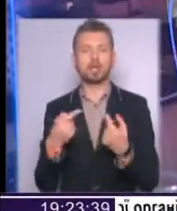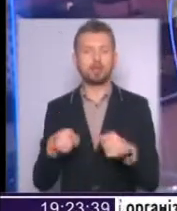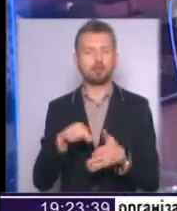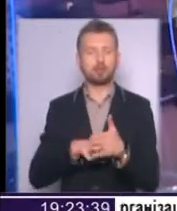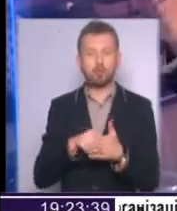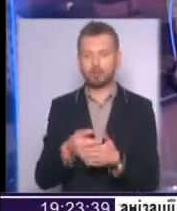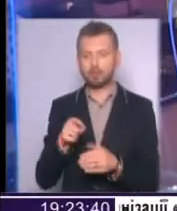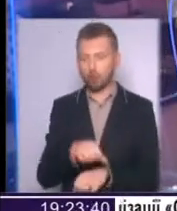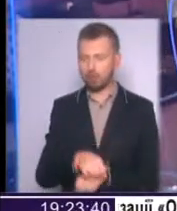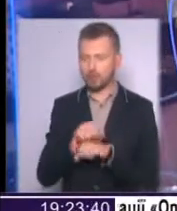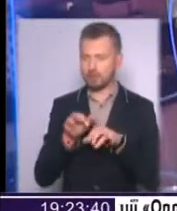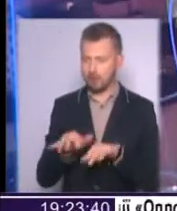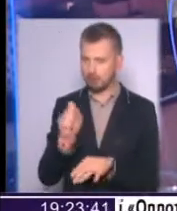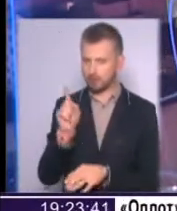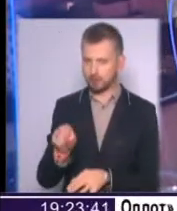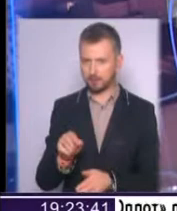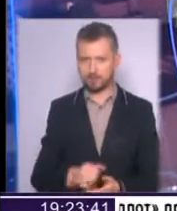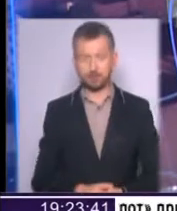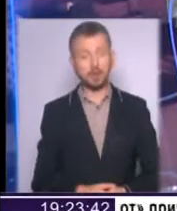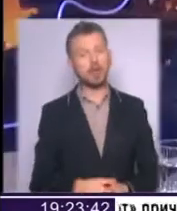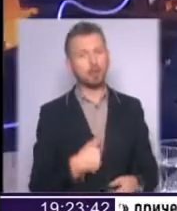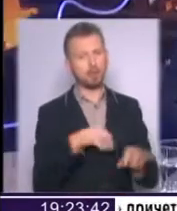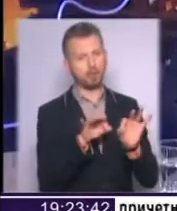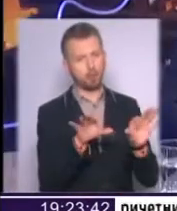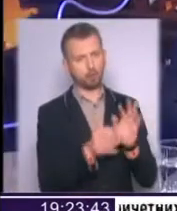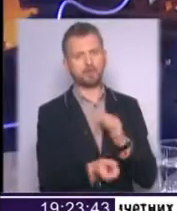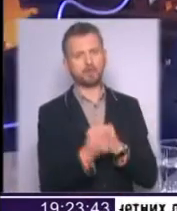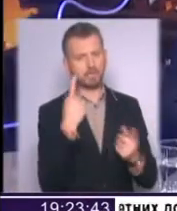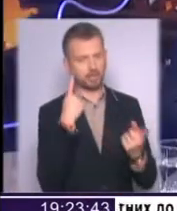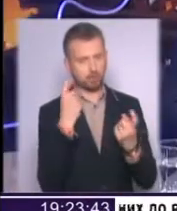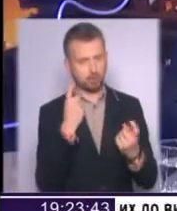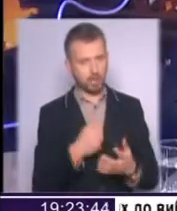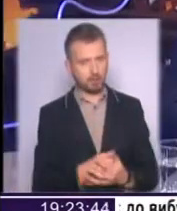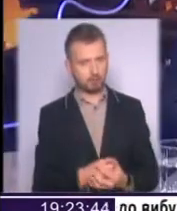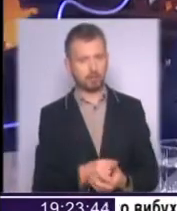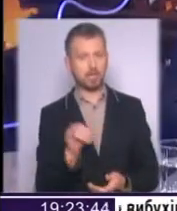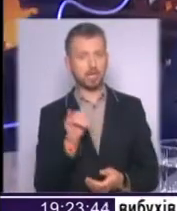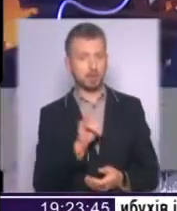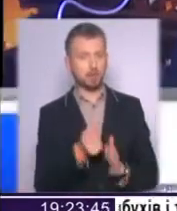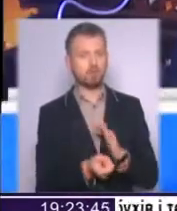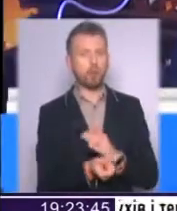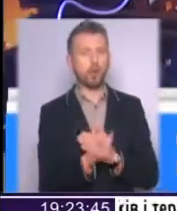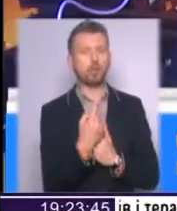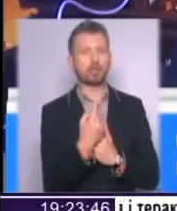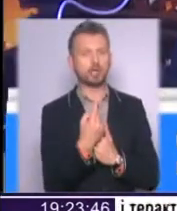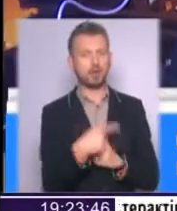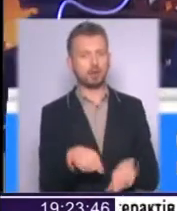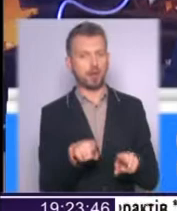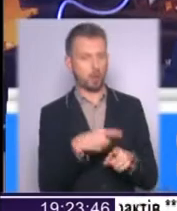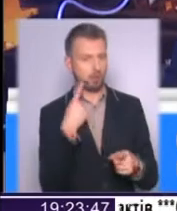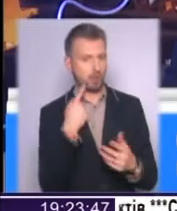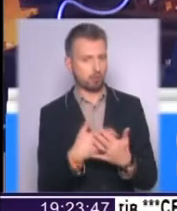цих протестних акціях? Прошу, будь ласка. Я поясню, звідки інформація і походження, власне, такого